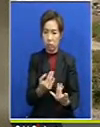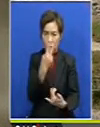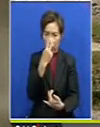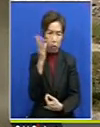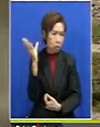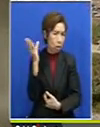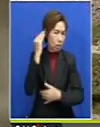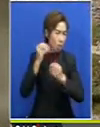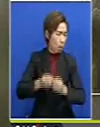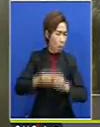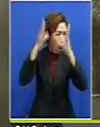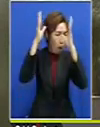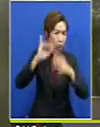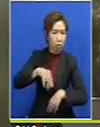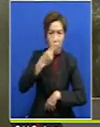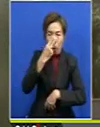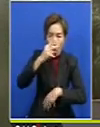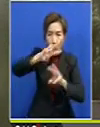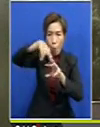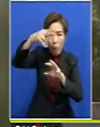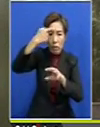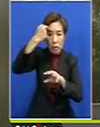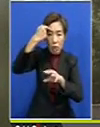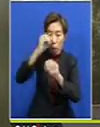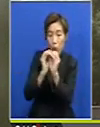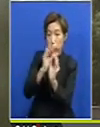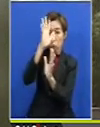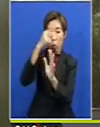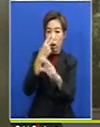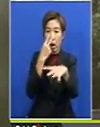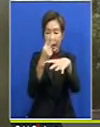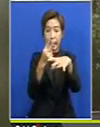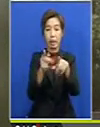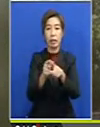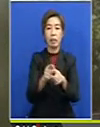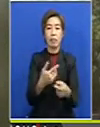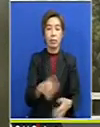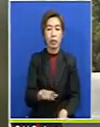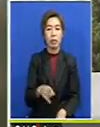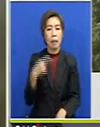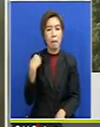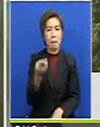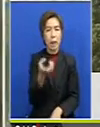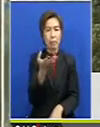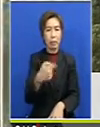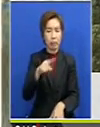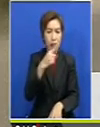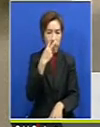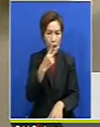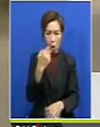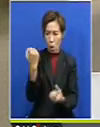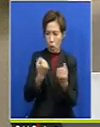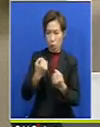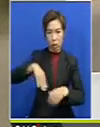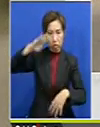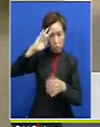ขาได้ยินเสียงระเบิดดังลั่นแล้วก็มีควันไฟเนี่ยสีดำพุ่งขึ้นจากภายในของโรงงานหลังจากนั้นนะครับก็มีขบวนรถ